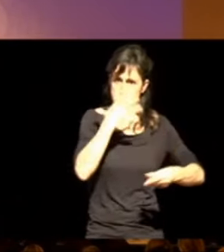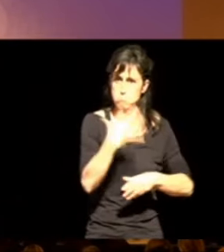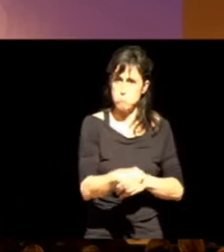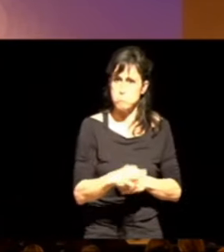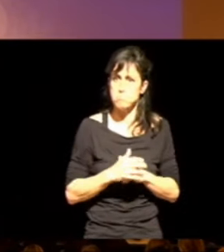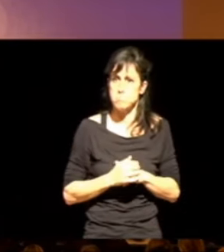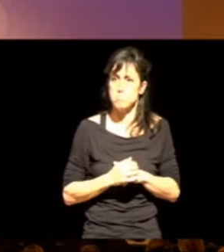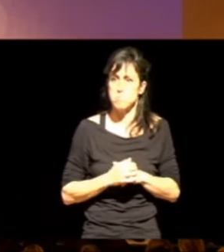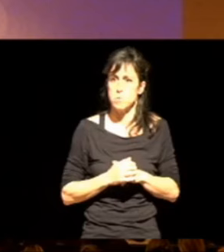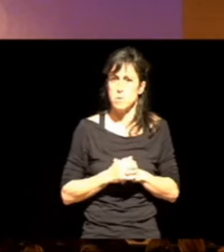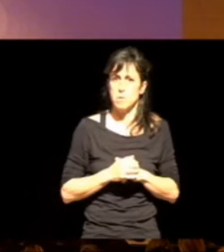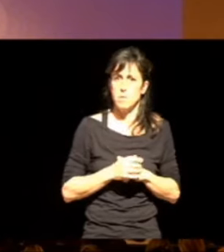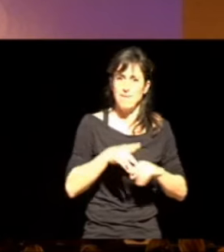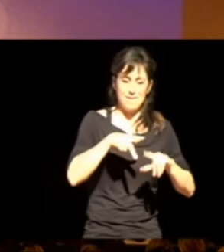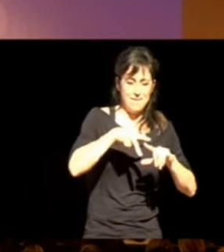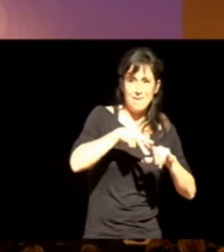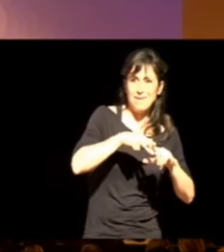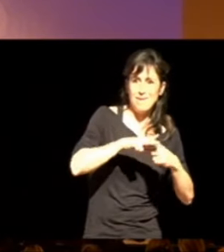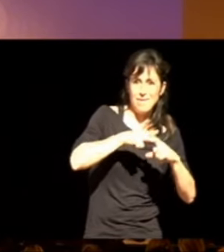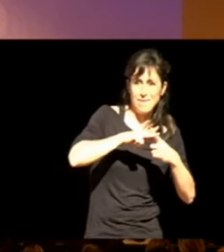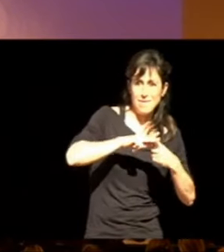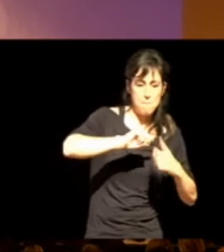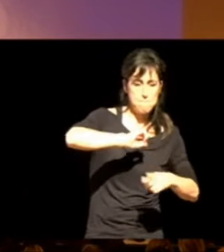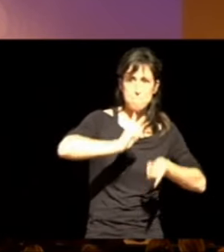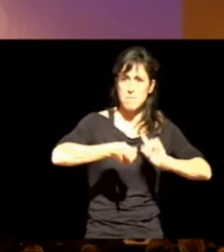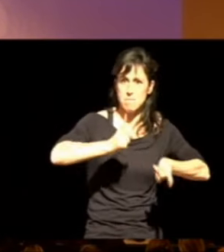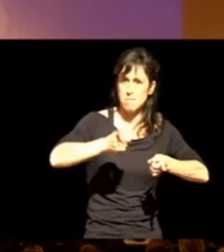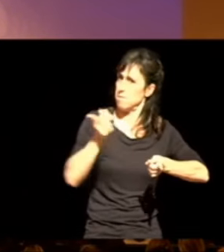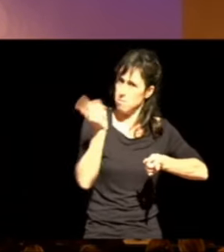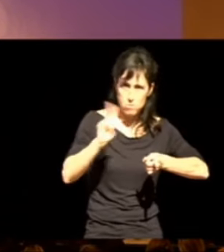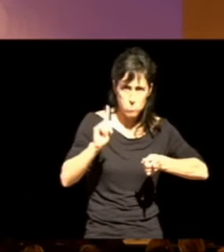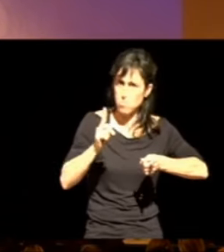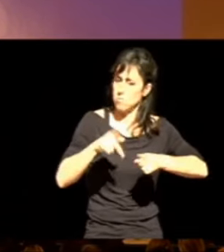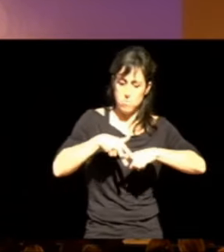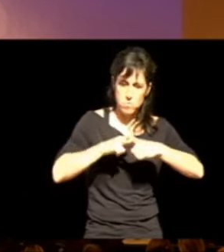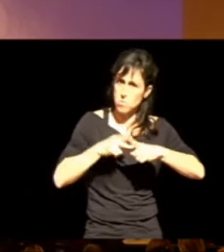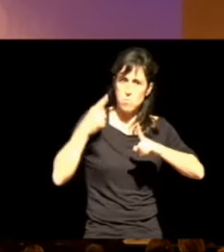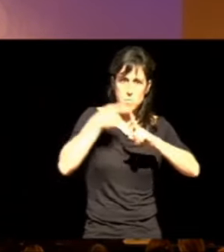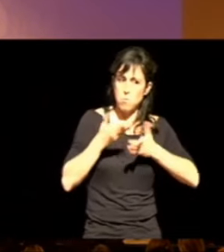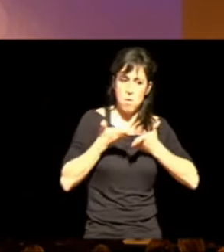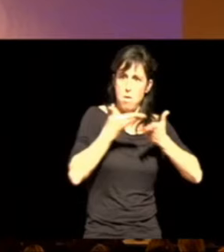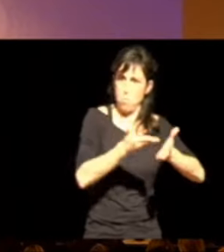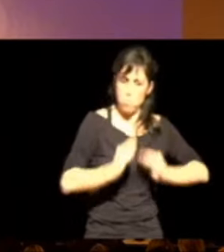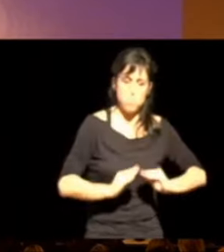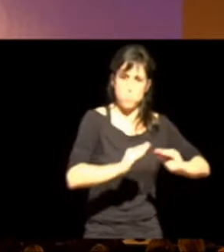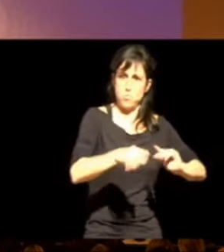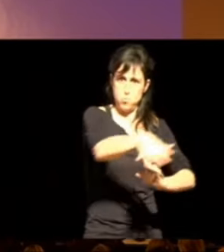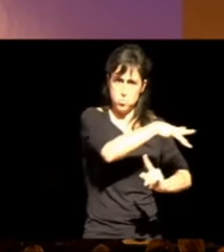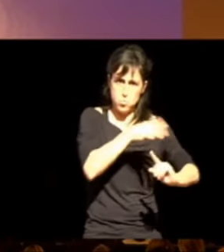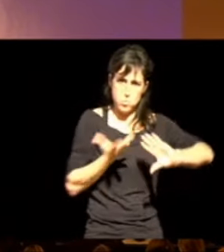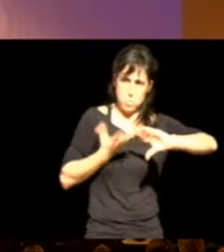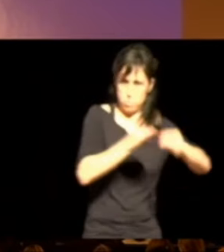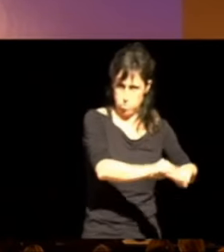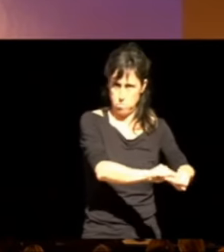ez alderantziz. Tresnak ez du agindu behar, tresna laguntzekoa da, eta tresna ikastetxe bakoitzak erabili behar